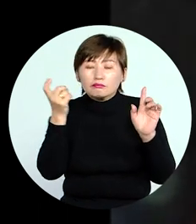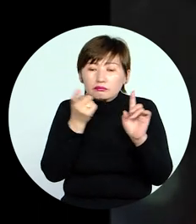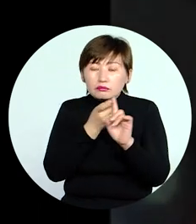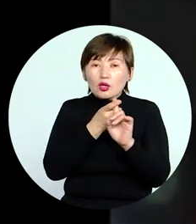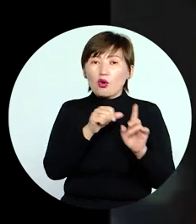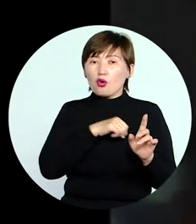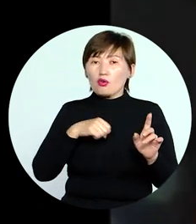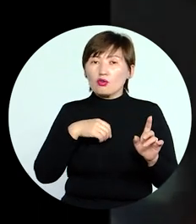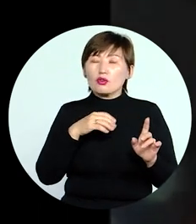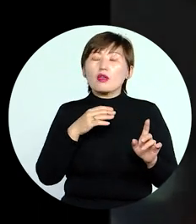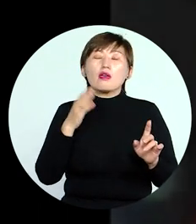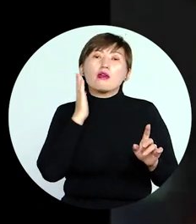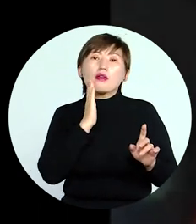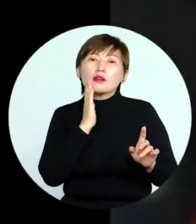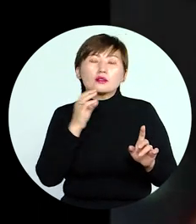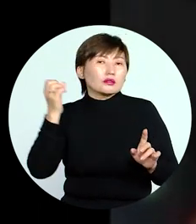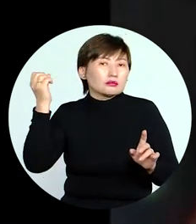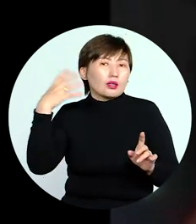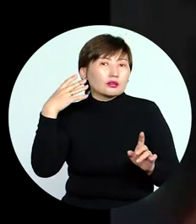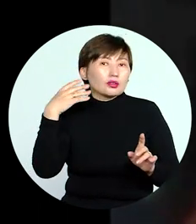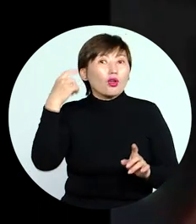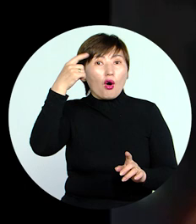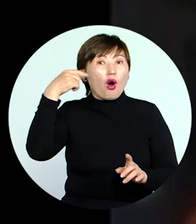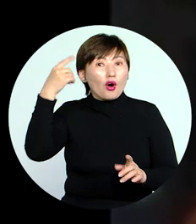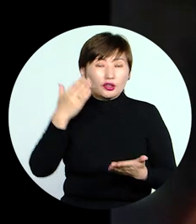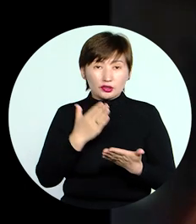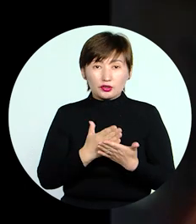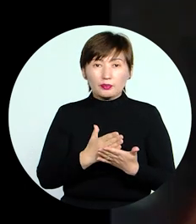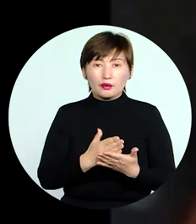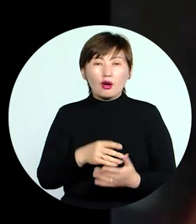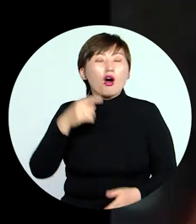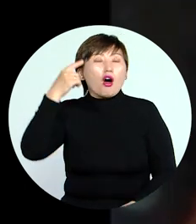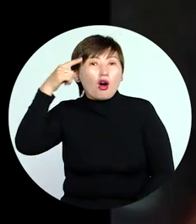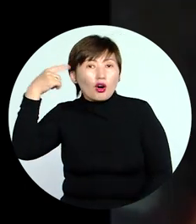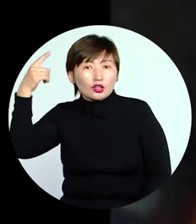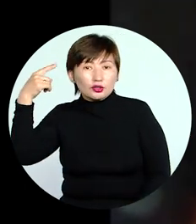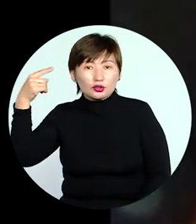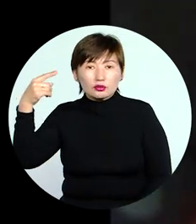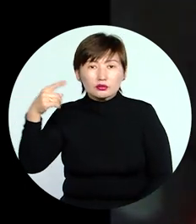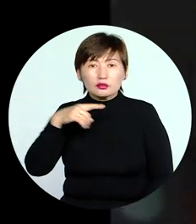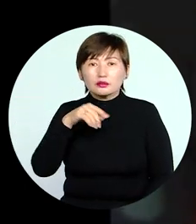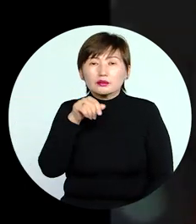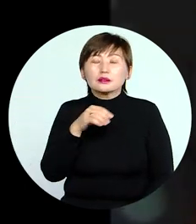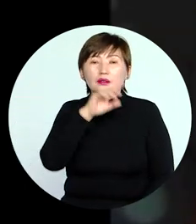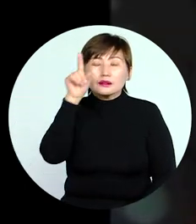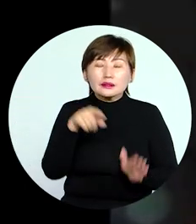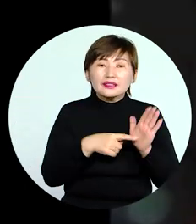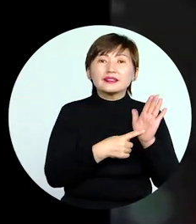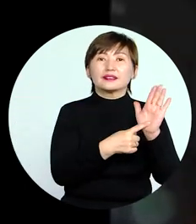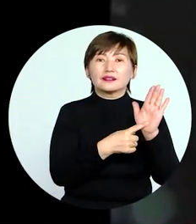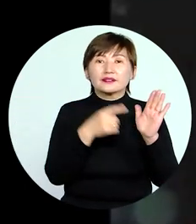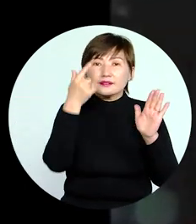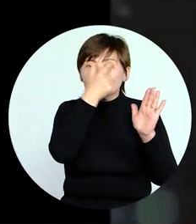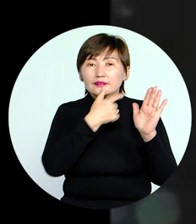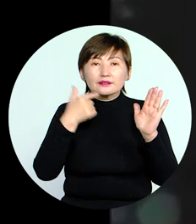ээжийнхээ дууг тийм төгс ойлгож байна. Өөрөөр тэр ойлгосон одоо хэлбэрээ яаж илэрхийлж гаргаж ийнэ гэхлээр тэр хүүхэд